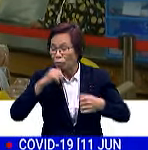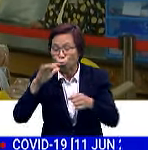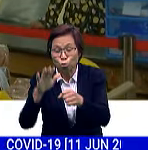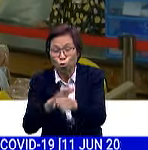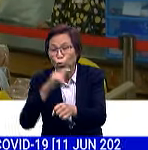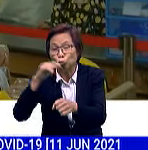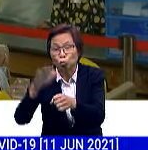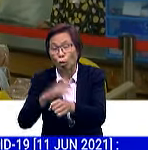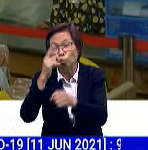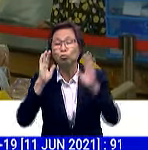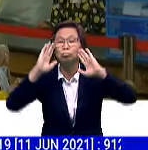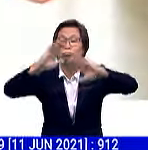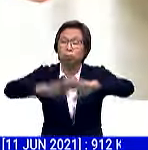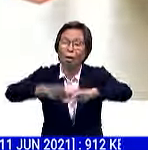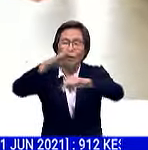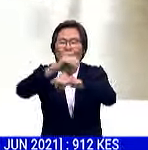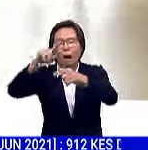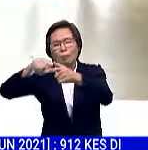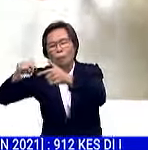untuk menjalankan ibadat semua dan sebagainya.